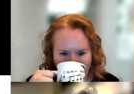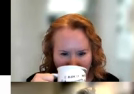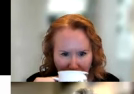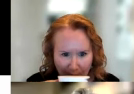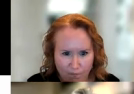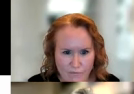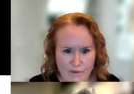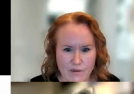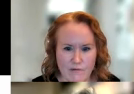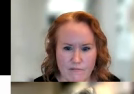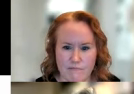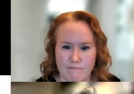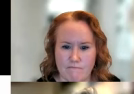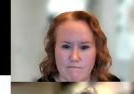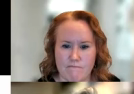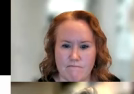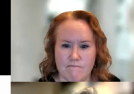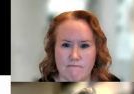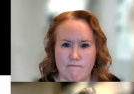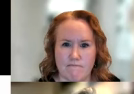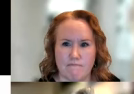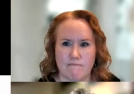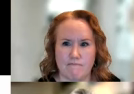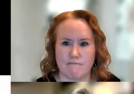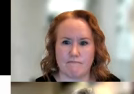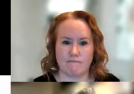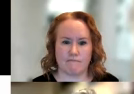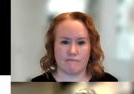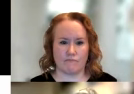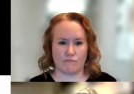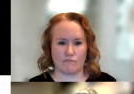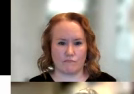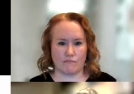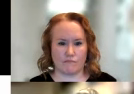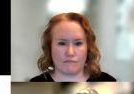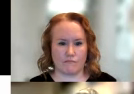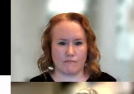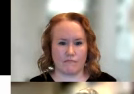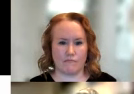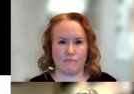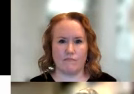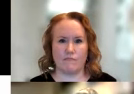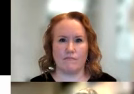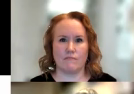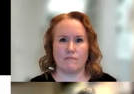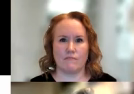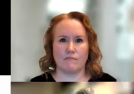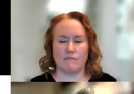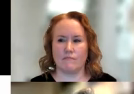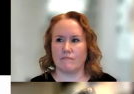til personer og mennesker med nedsatt funksjonsevne, altså CRPD, som kom I